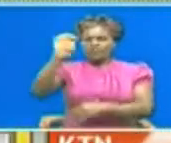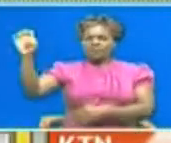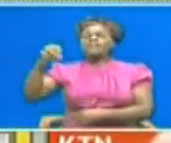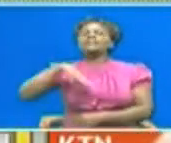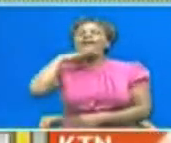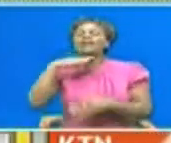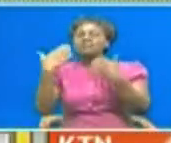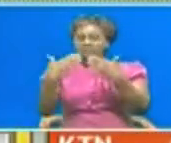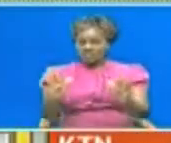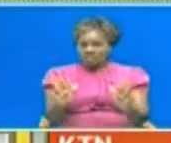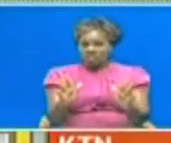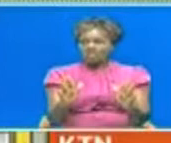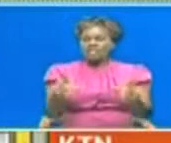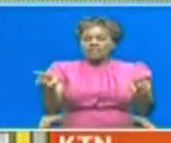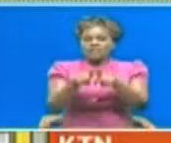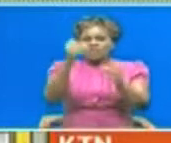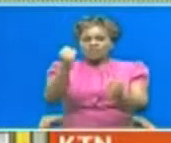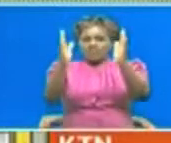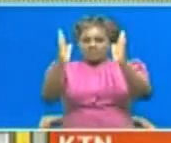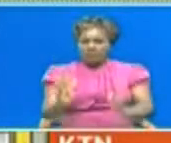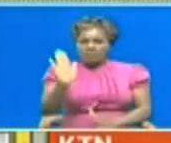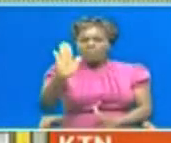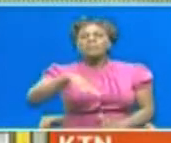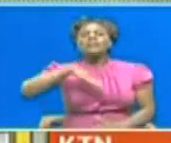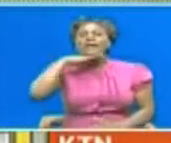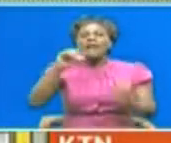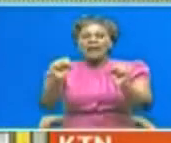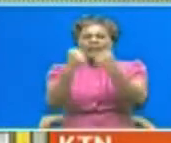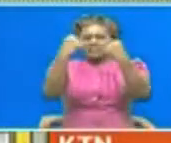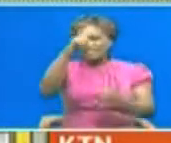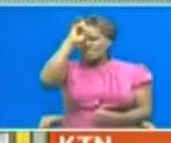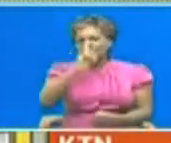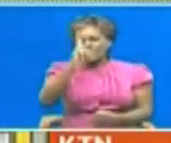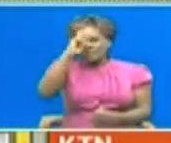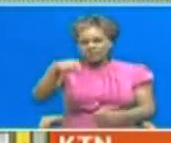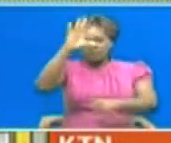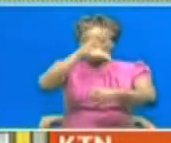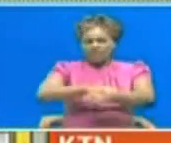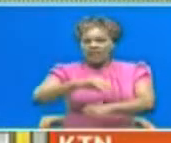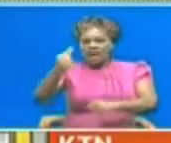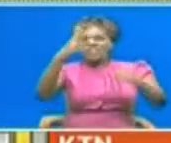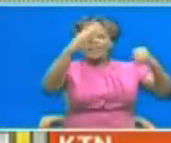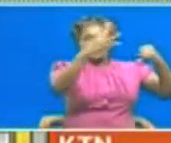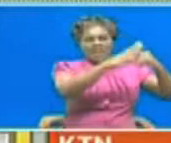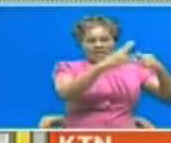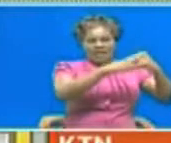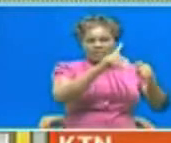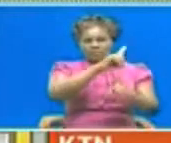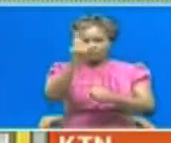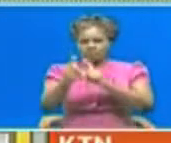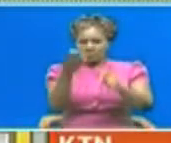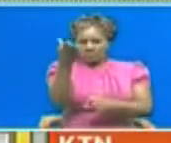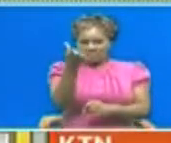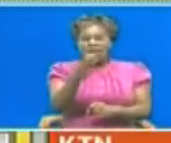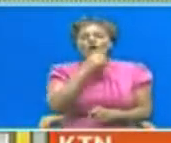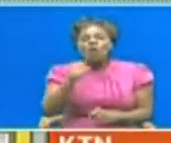dunia. Maruk pamoja na dereva wake walifariki kufuatia ajali mbaya barabarani. Watu wengine tisa walijeruhiwa akiwemo bintie